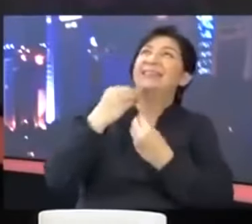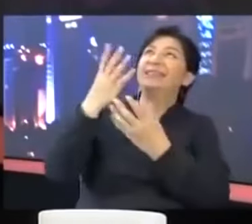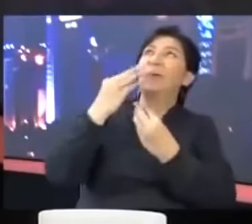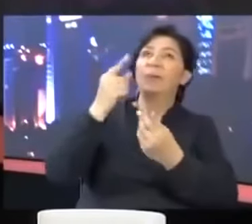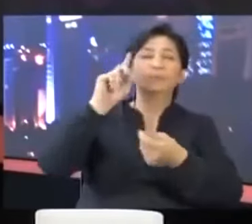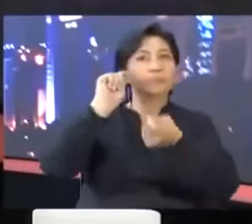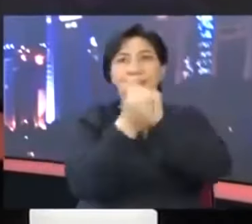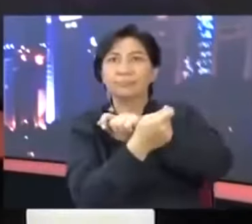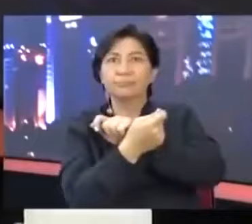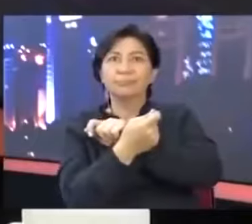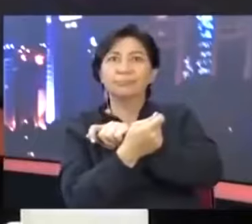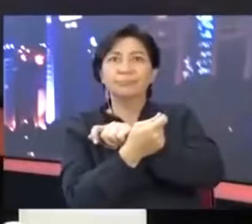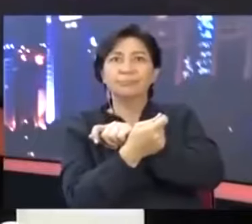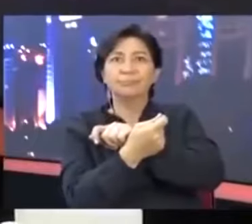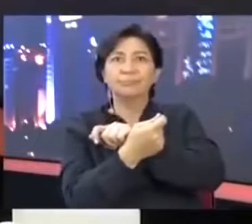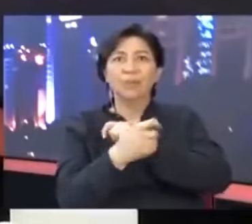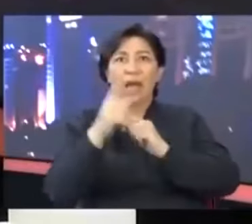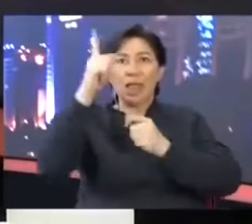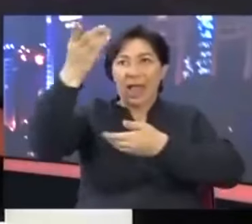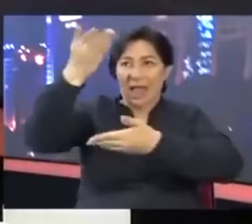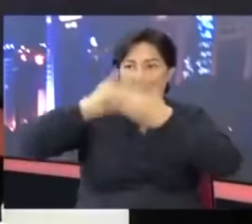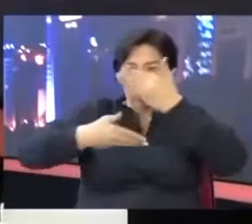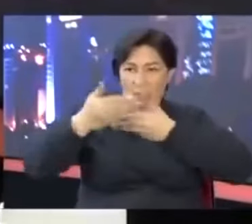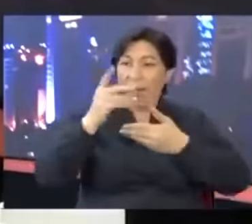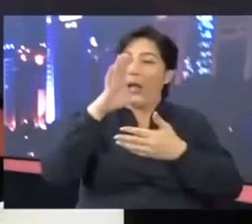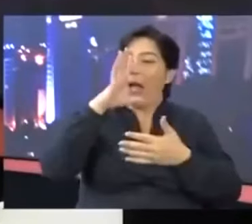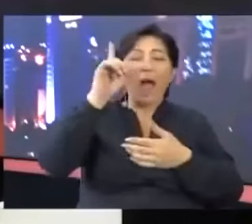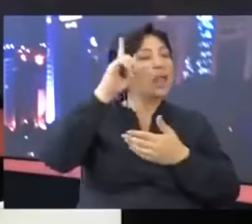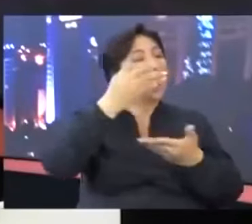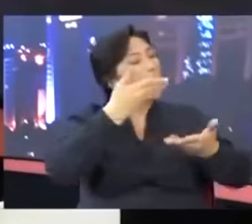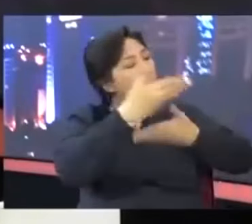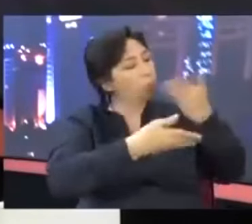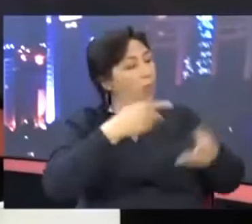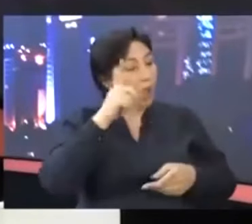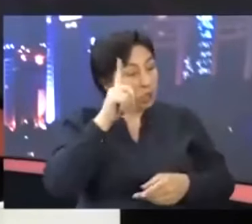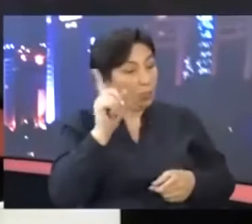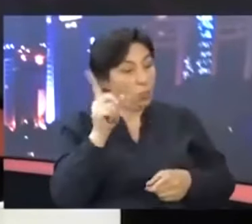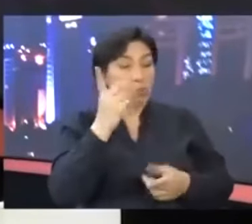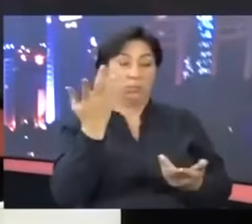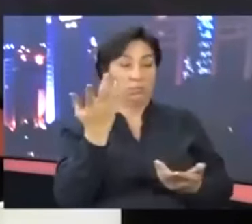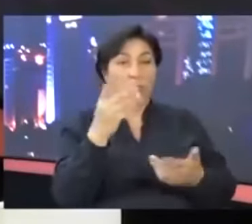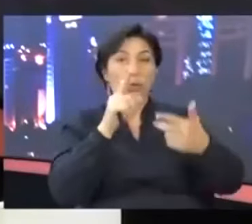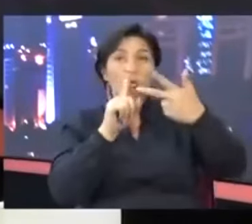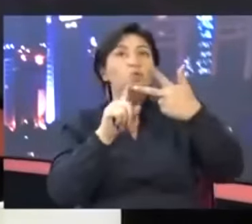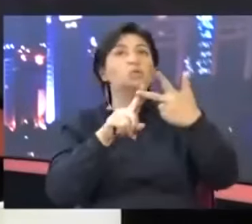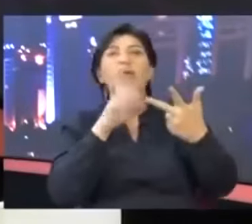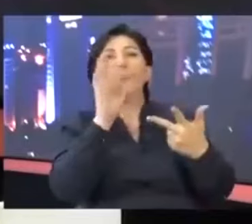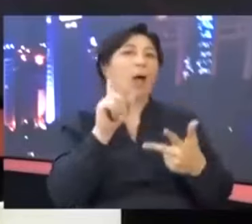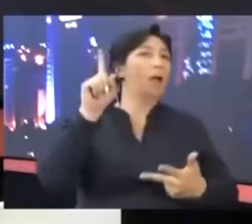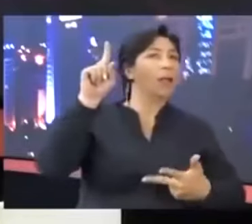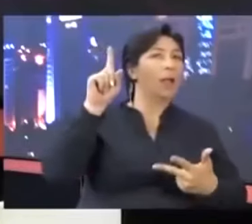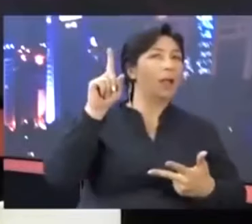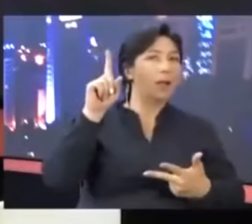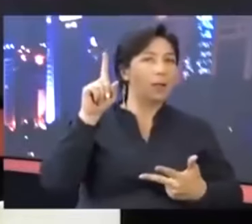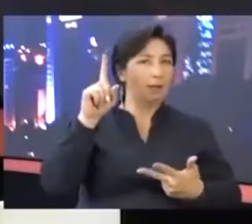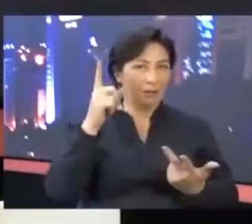anda zamirler dönüyor bir yandan Allah'ın tarifi varken elhamd şey işte errahmanirrahim bir yerde 3üncü şahs olarak Allah'a tarif